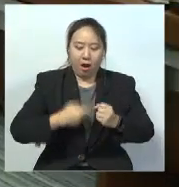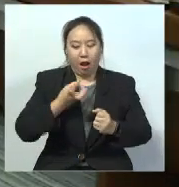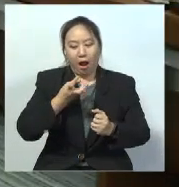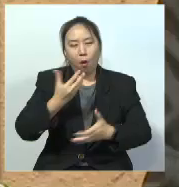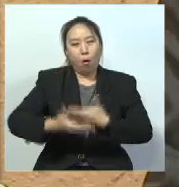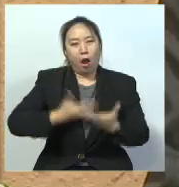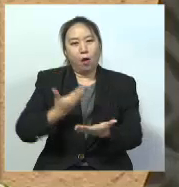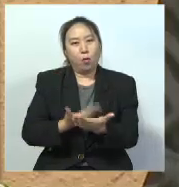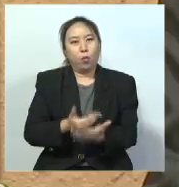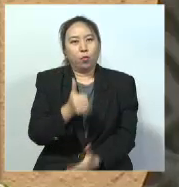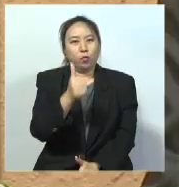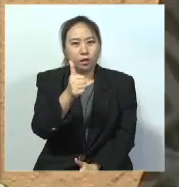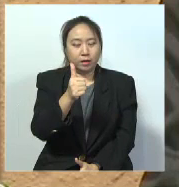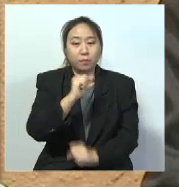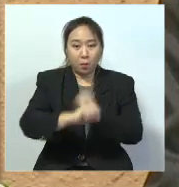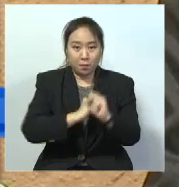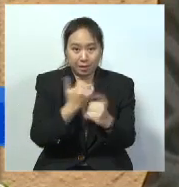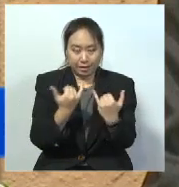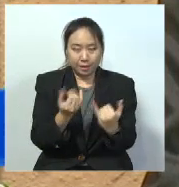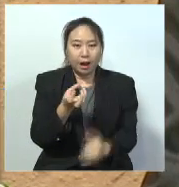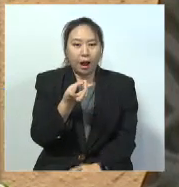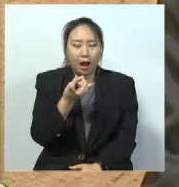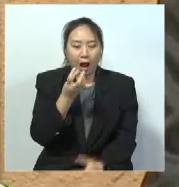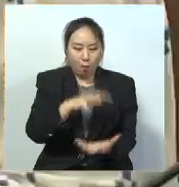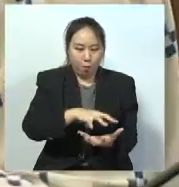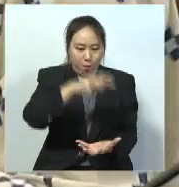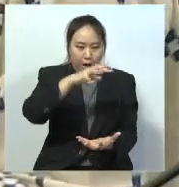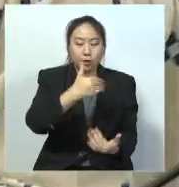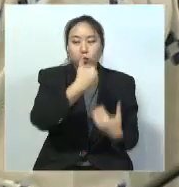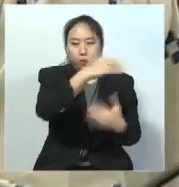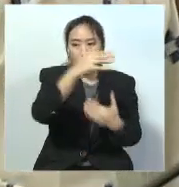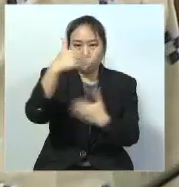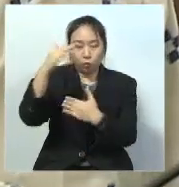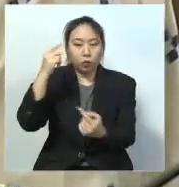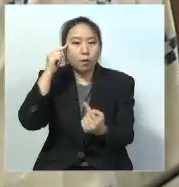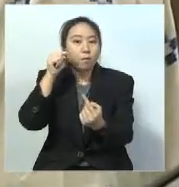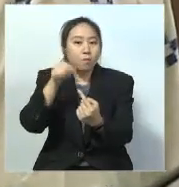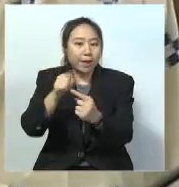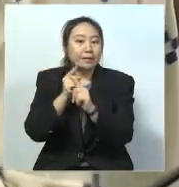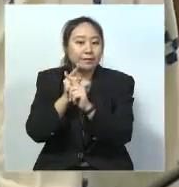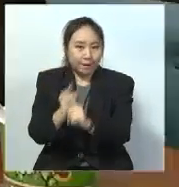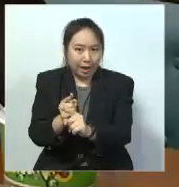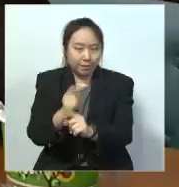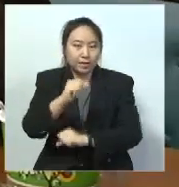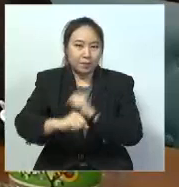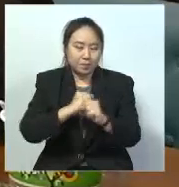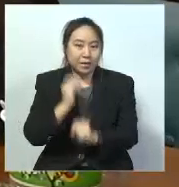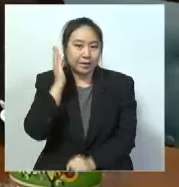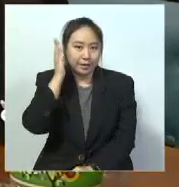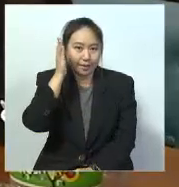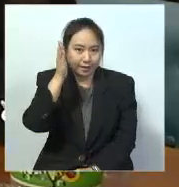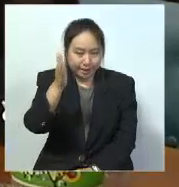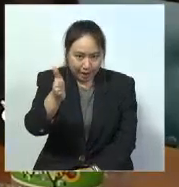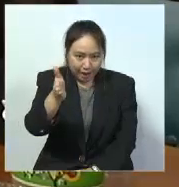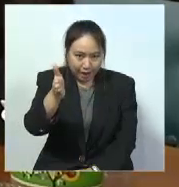เรื่องนี้นะครับ คือปีนี้เนี่ยพอข้าวเยอะส่งออกก็ได้ตามเป้าแต่ว่าปีหน้าเนี่ยมันก็จะลดลงมาหน่อยเพราะว่าปีนี้มันได้ต